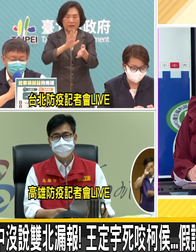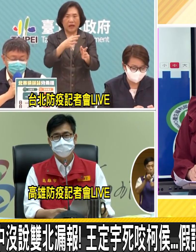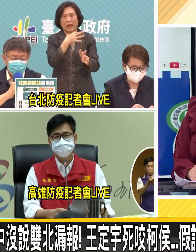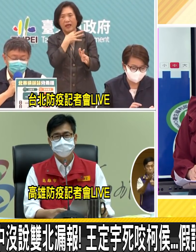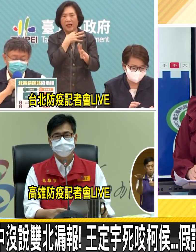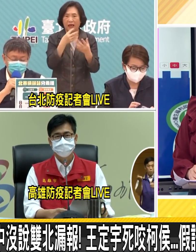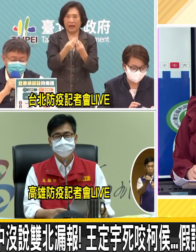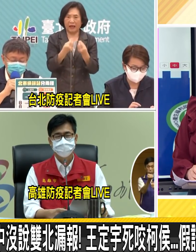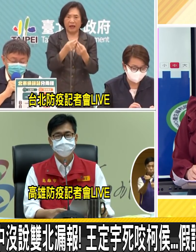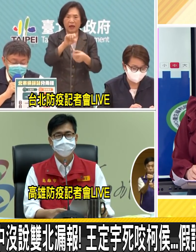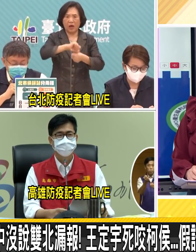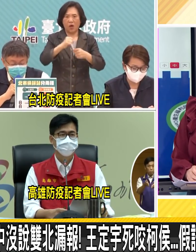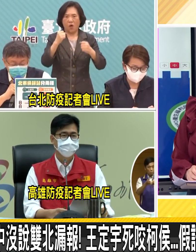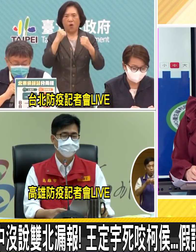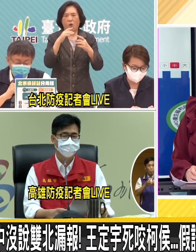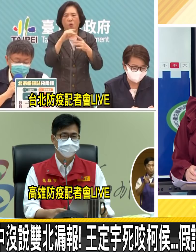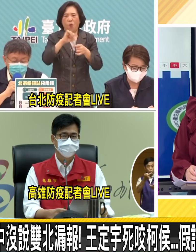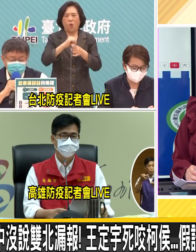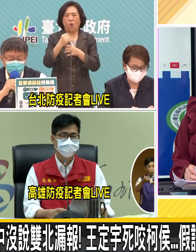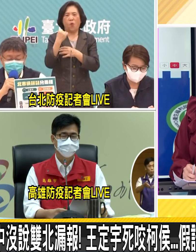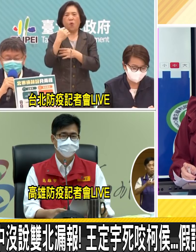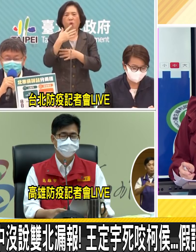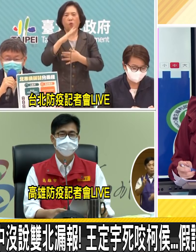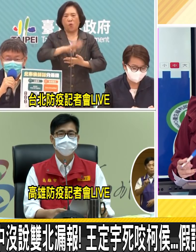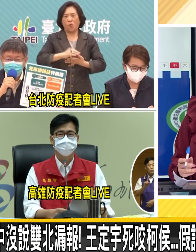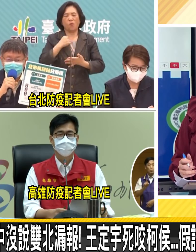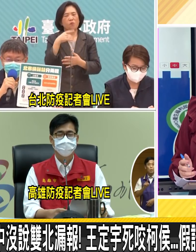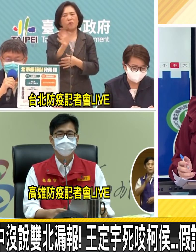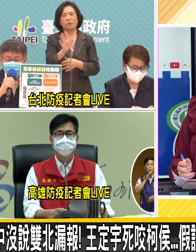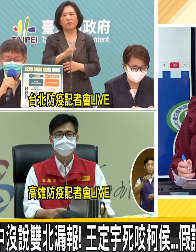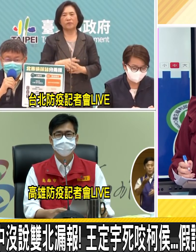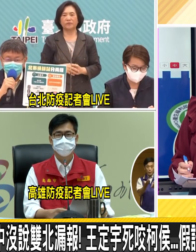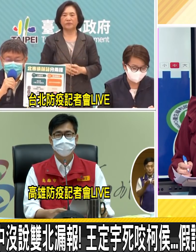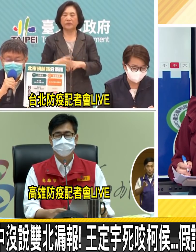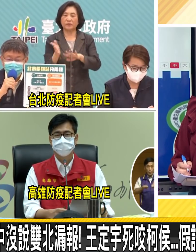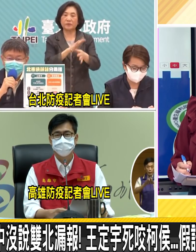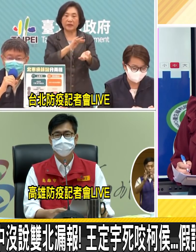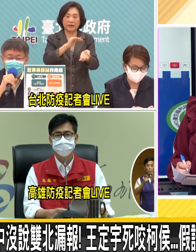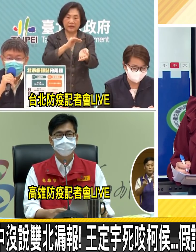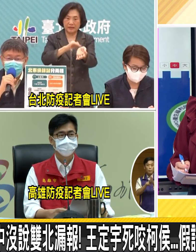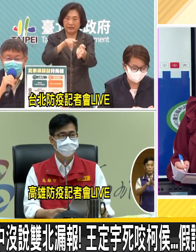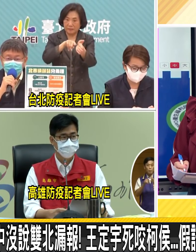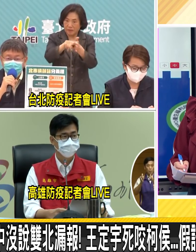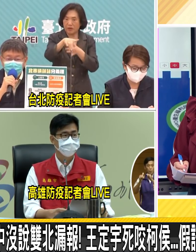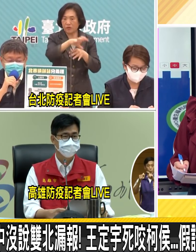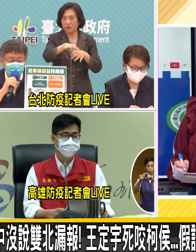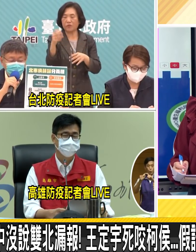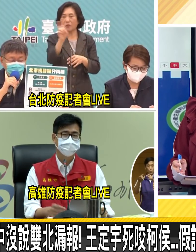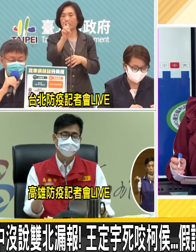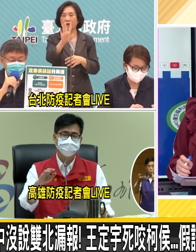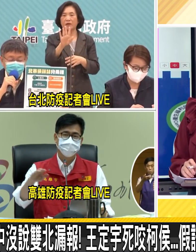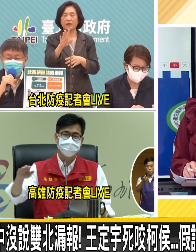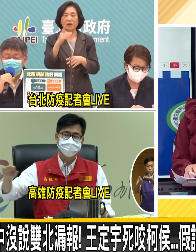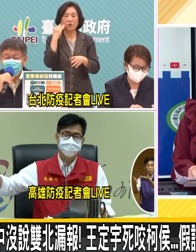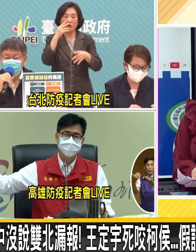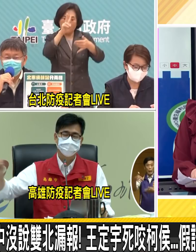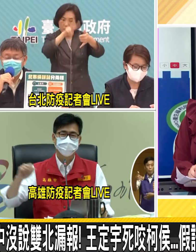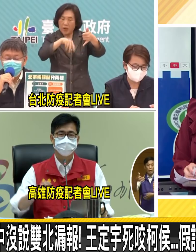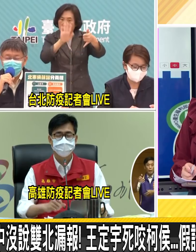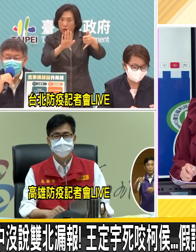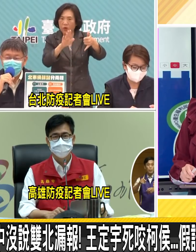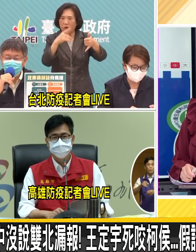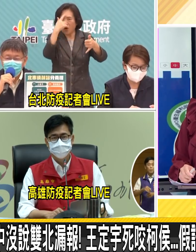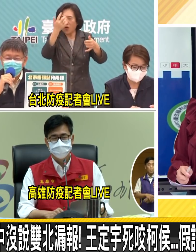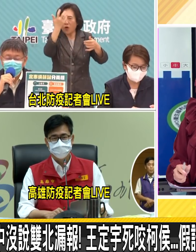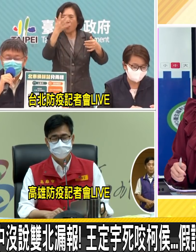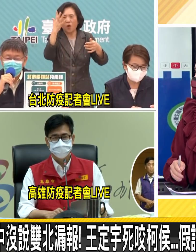道的这些，比如打柯文哲、打侯友宜的这些假消息，是不是也应该把它一个一个拿出来跟大家来说说明？ 所以现在等于是跟